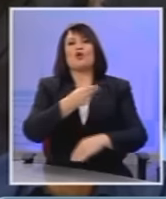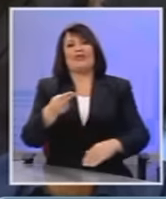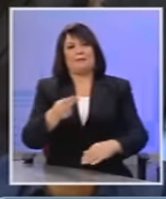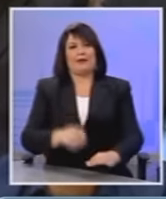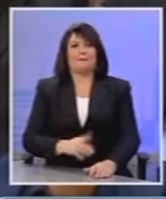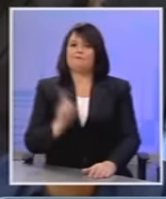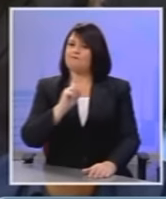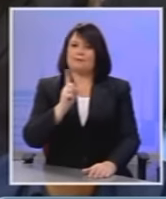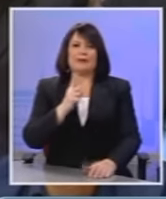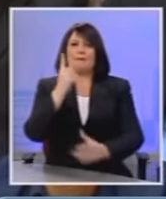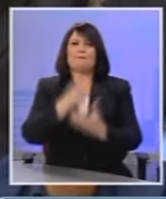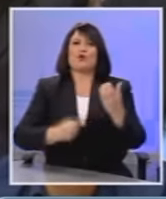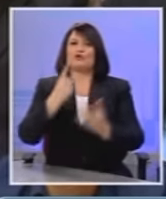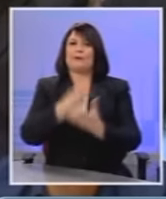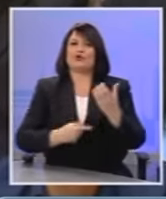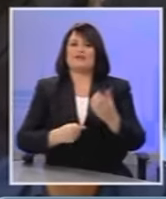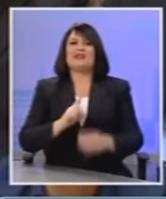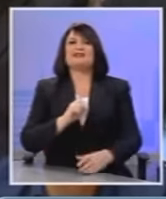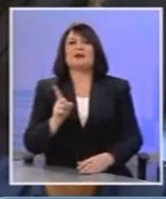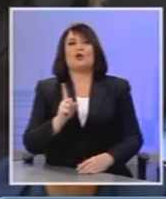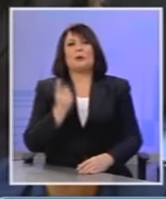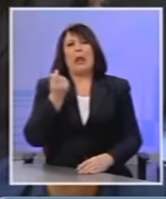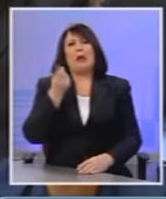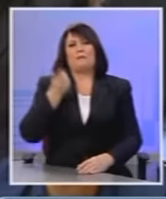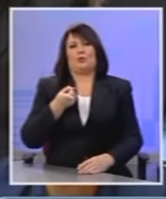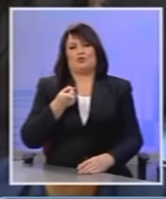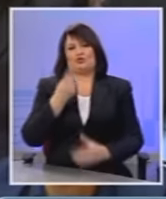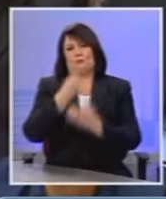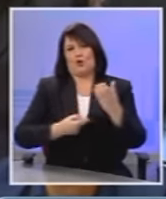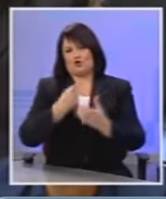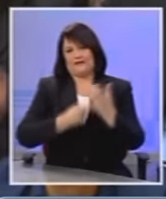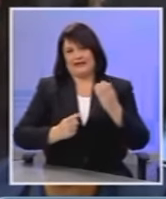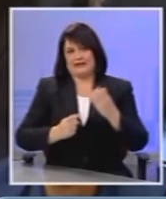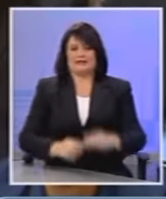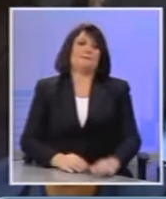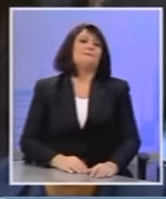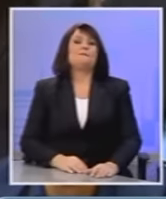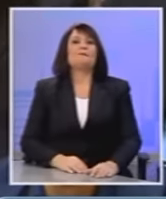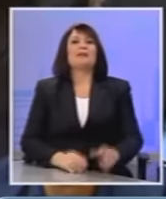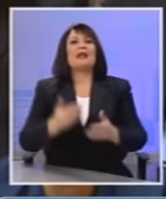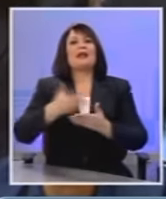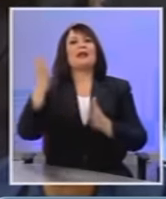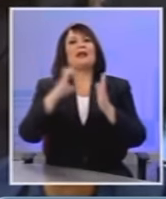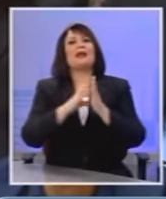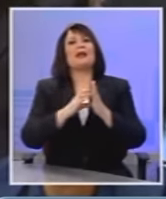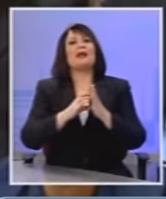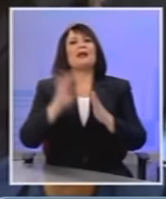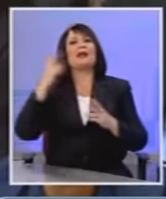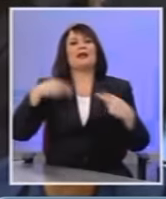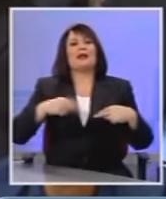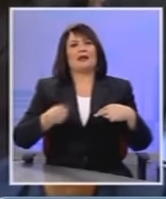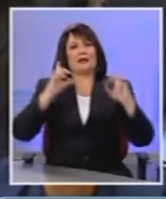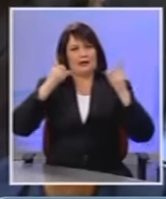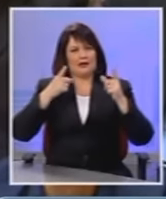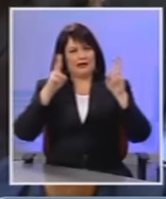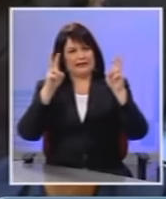είναι προσφυγικό, είναι προσφυγικό μόνο κατά ένα μικρό μέρος. Και είναι χαρακτηριστικός ο τίτλος του άρθρου που έγραψε ο πρώην Υπουργός της Νέας